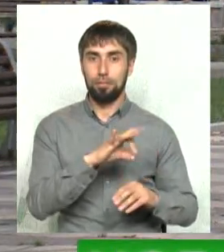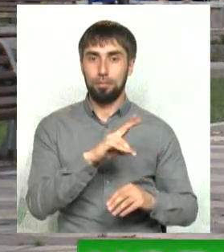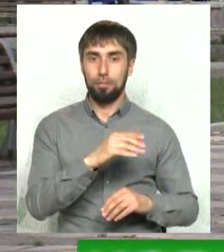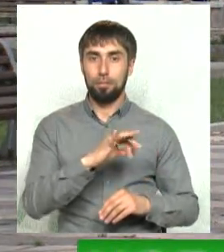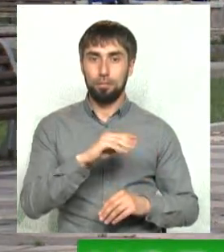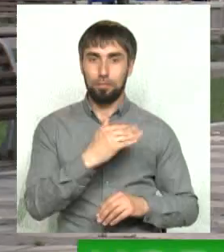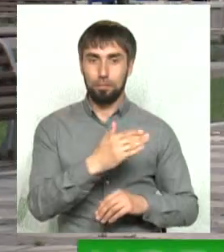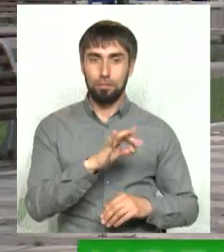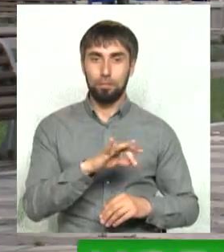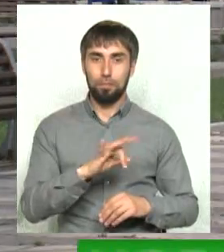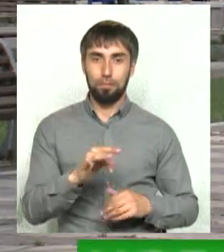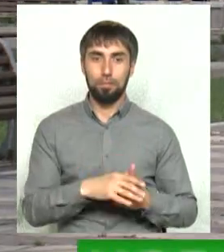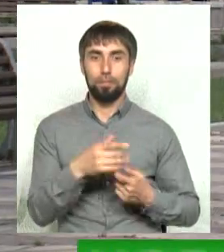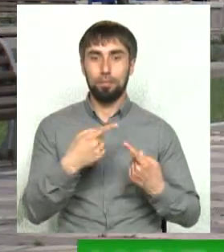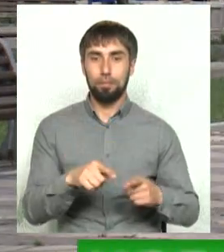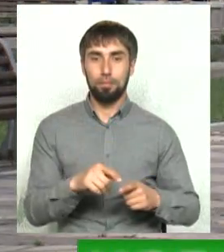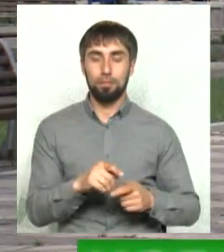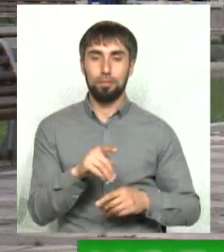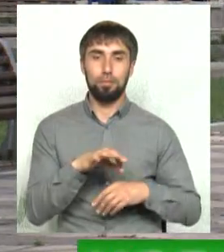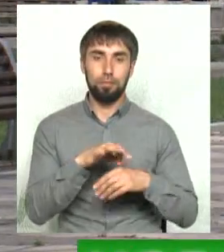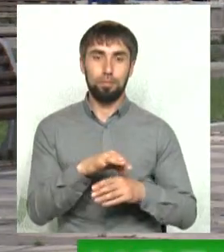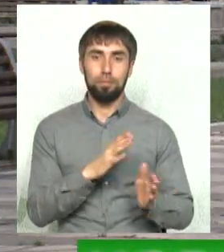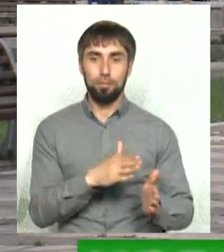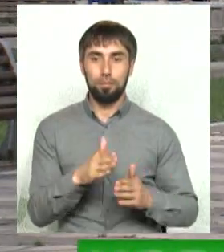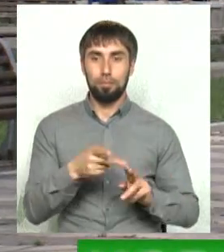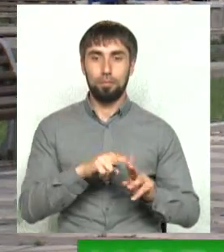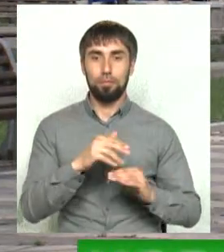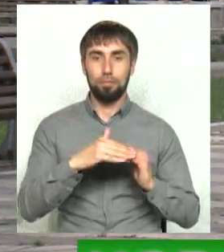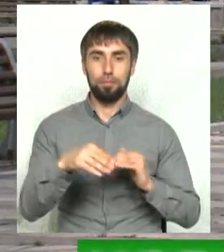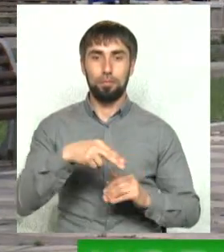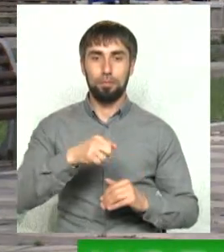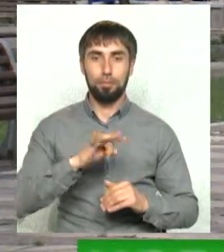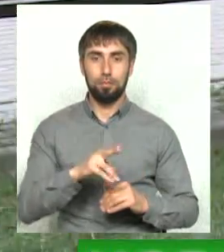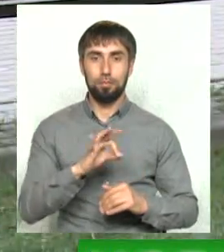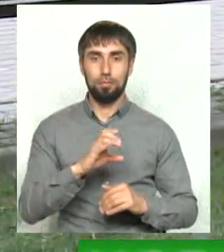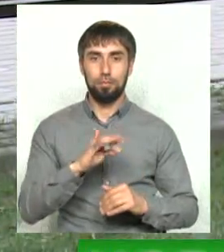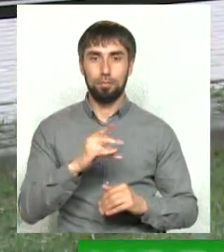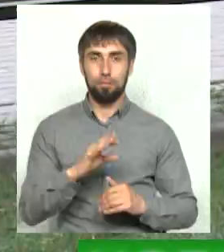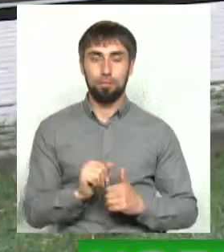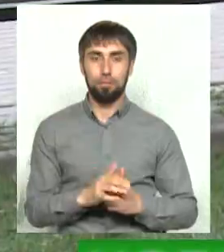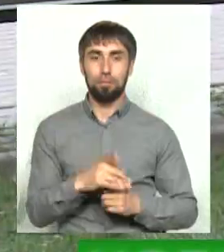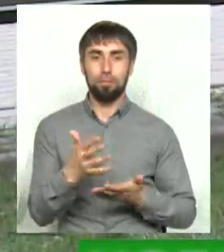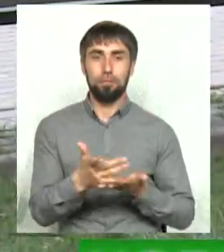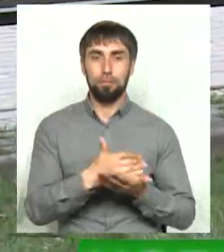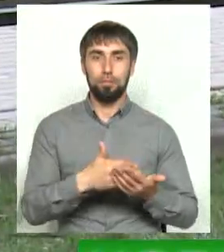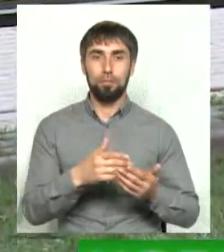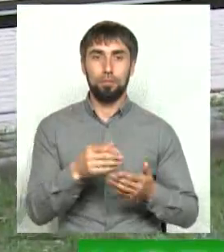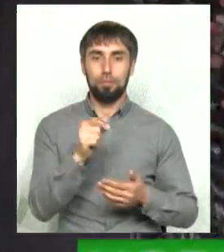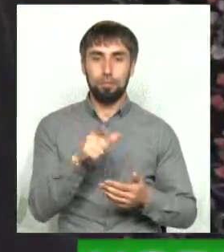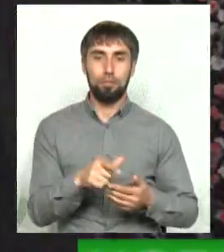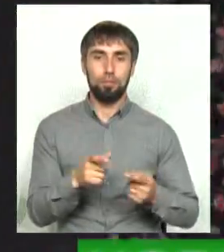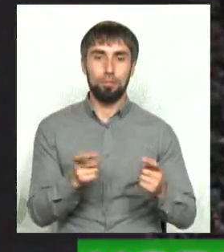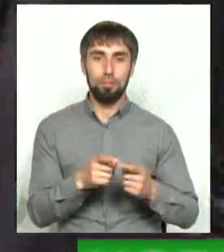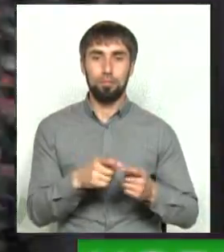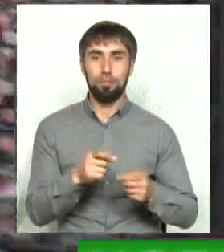реки Сунжа от мусора, другие приводят в порядок прилегающую территорию парка Асканова. Собрать бутылки, бумажки и другой